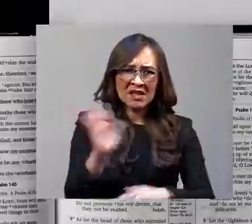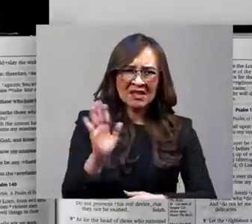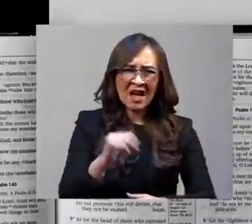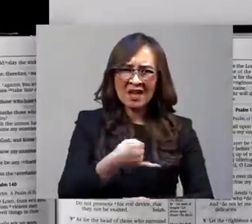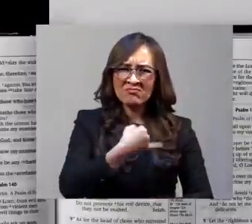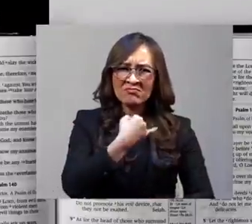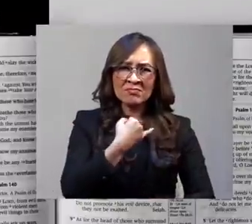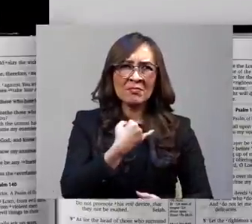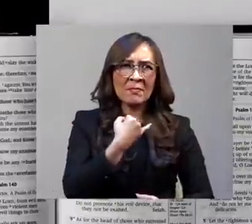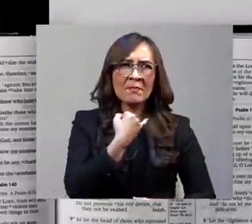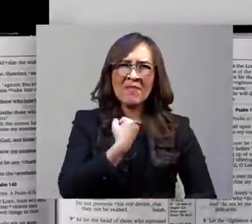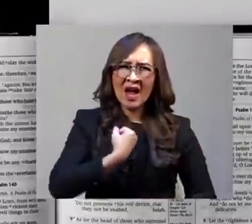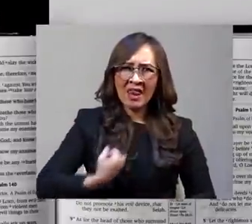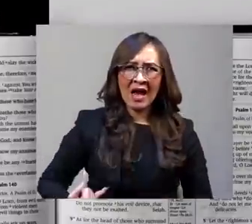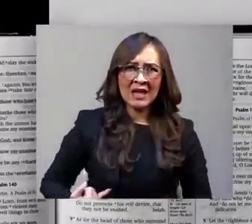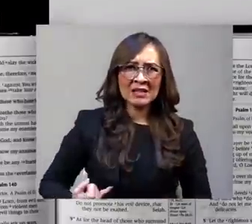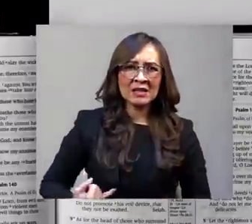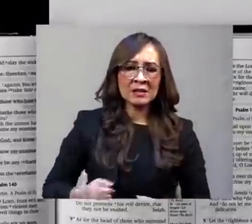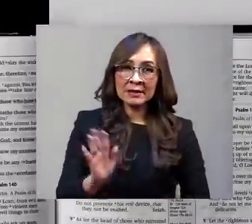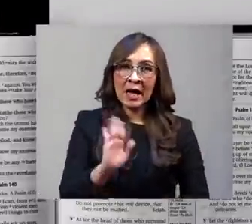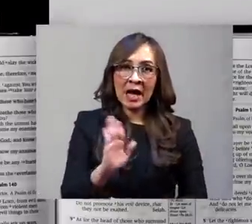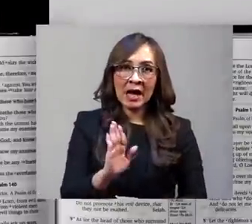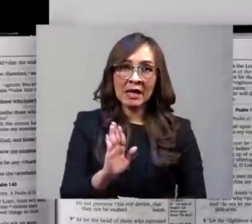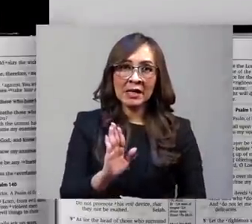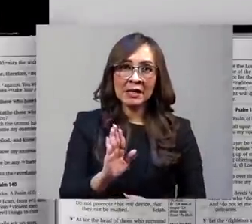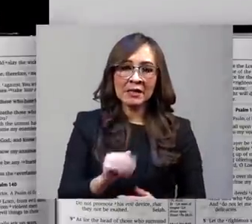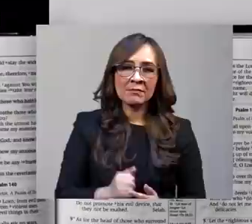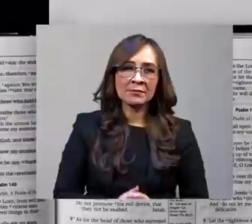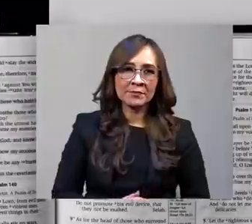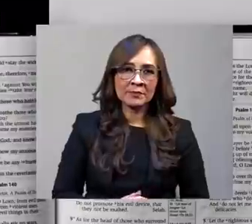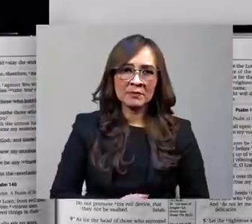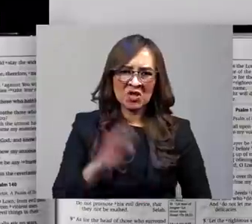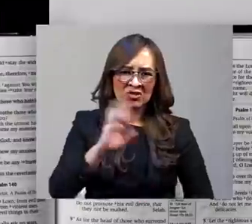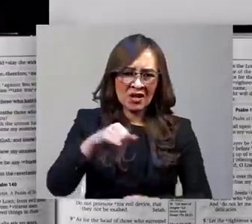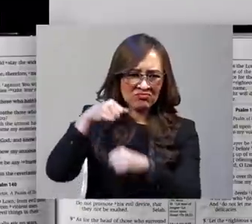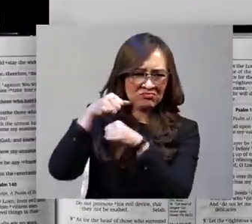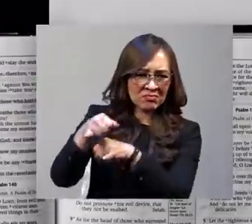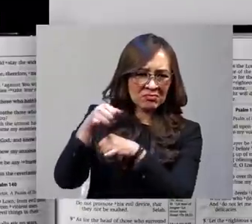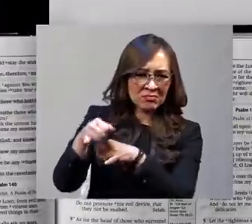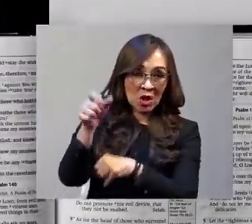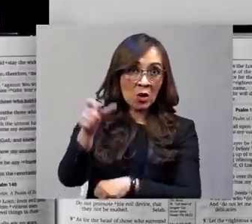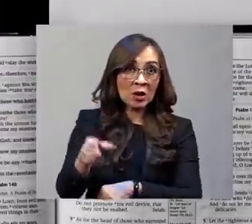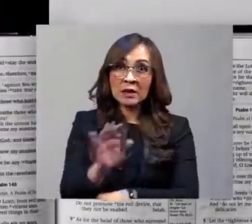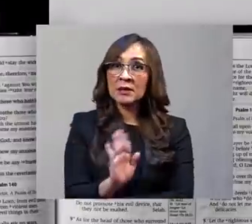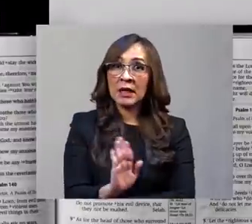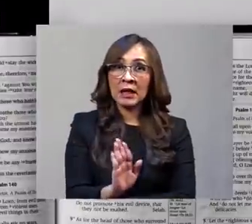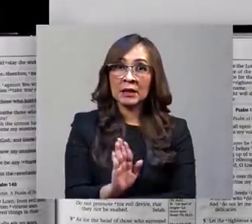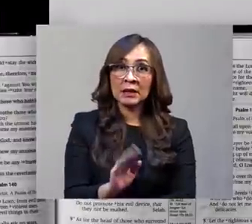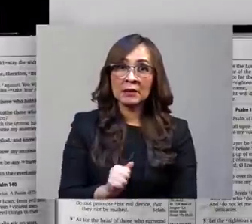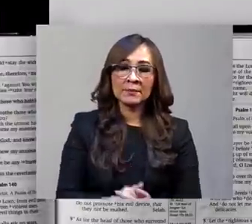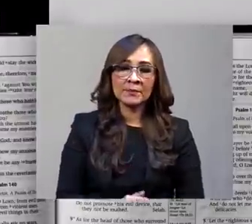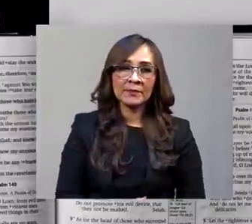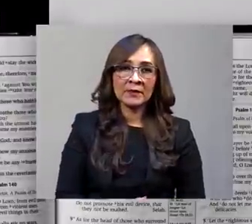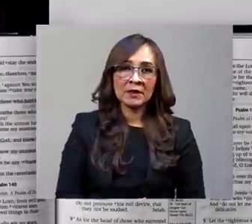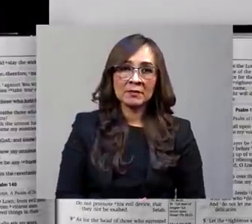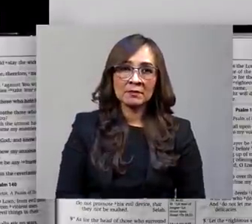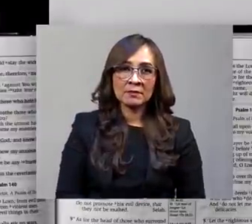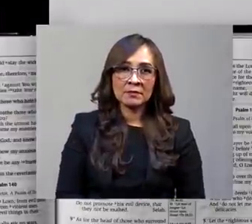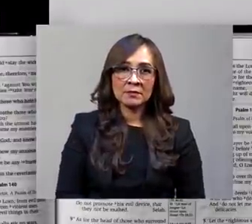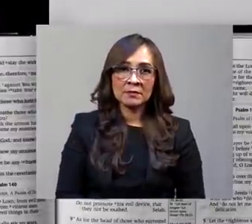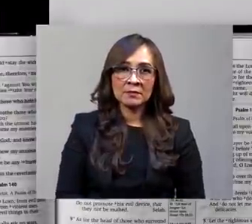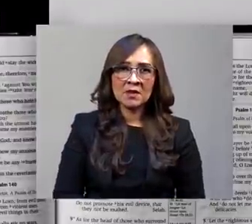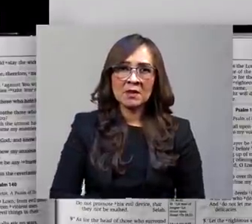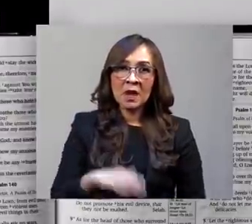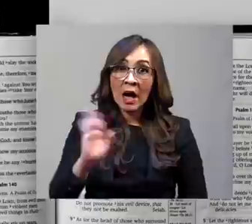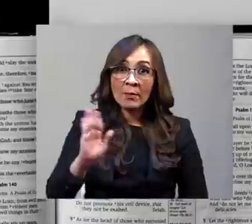jadi orang yang apa-apa komplain. Jangan jadi orang yang terus menghakimi orang. Ini gara-gara begini, gara-gara begini. No, kerja keras. Apapun tidak boleh menghambat kita